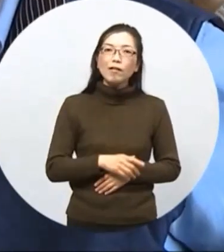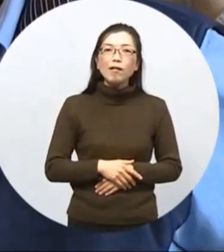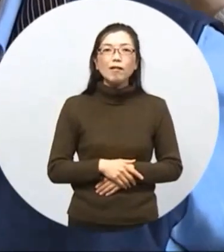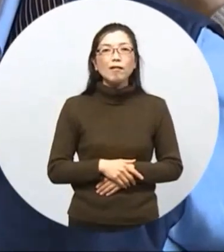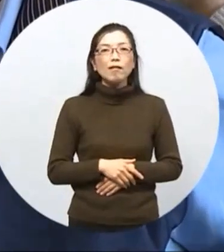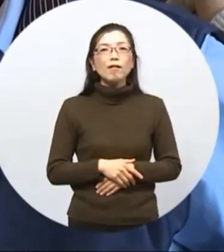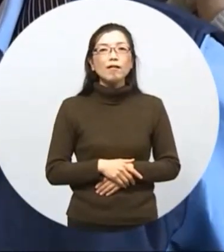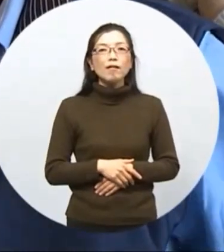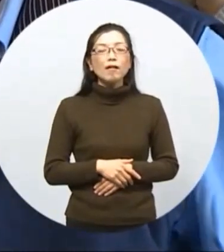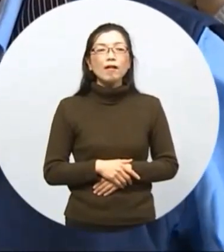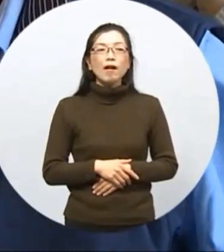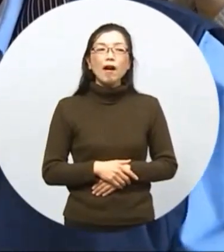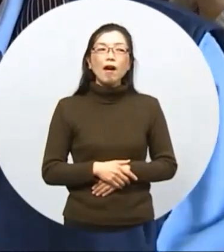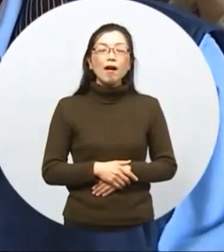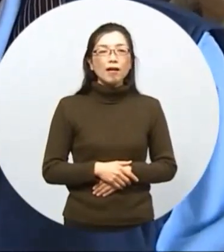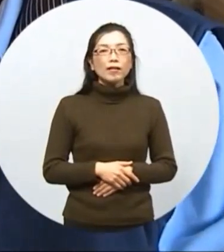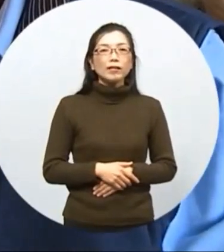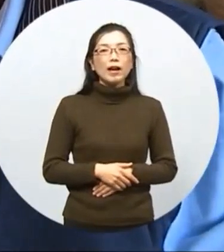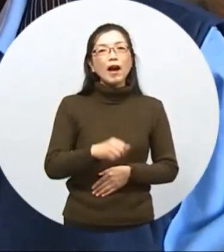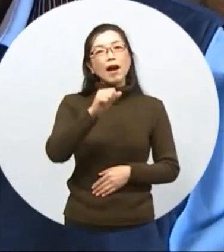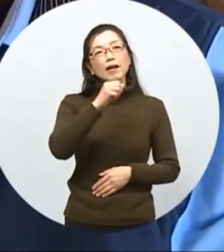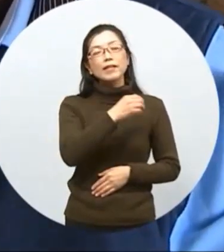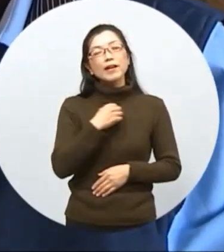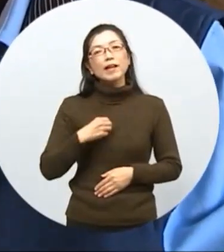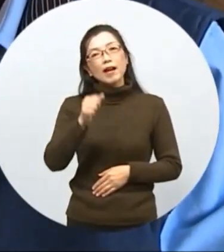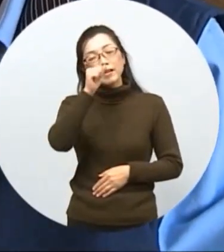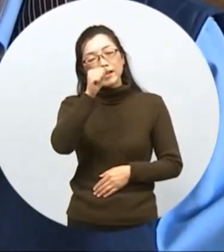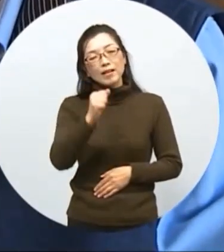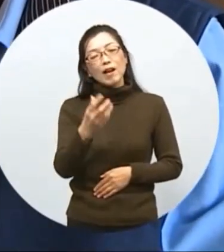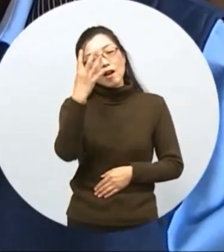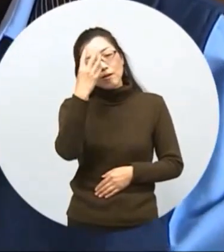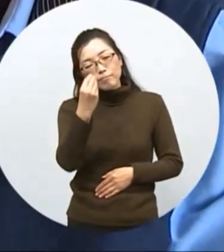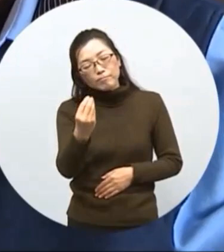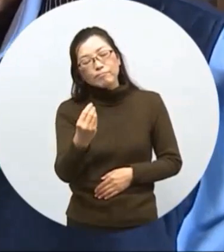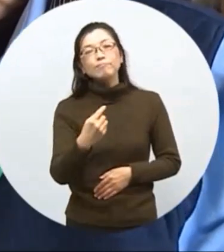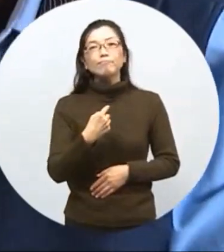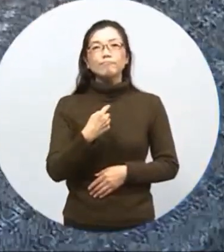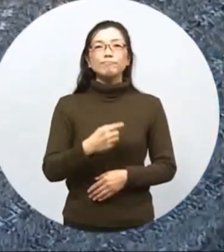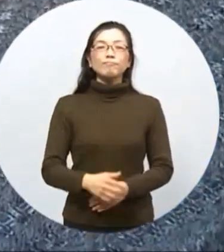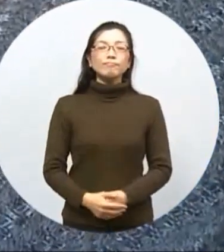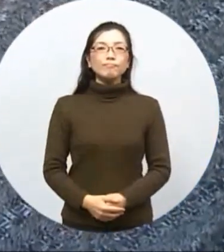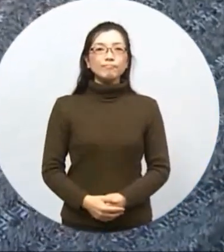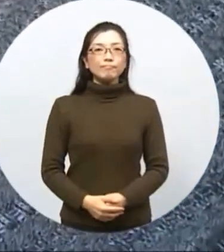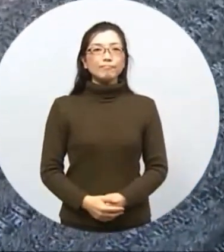ことに使えないかなということでもって、興味持ったわけですけれど、